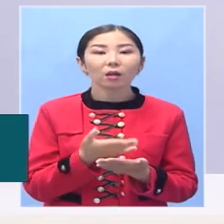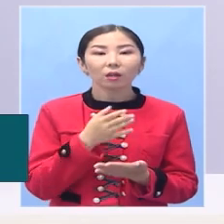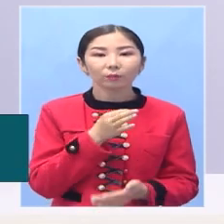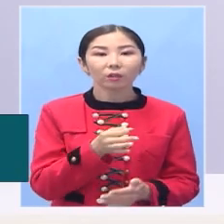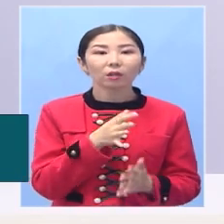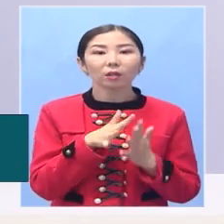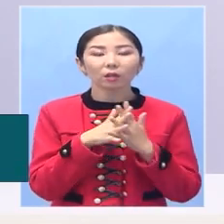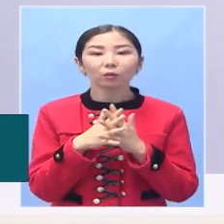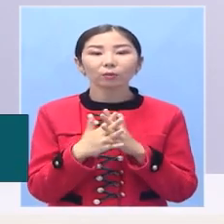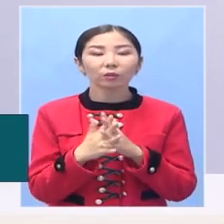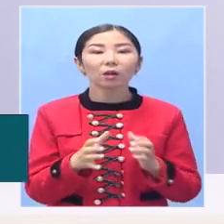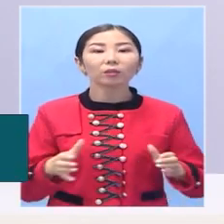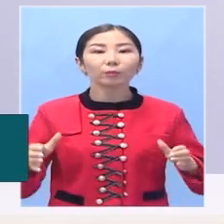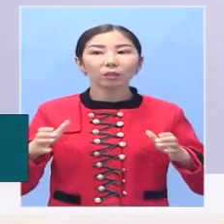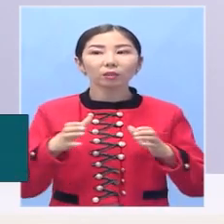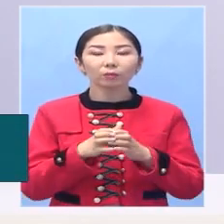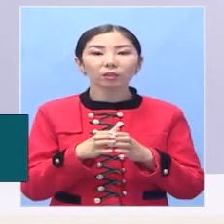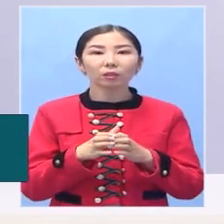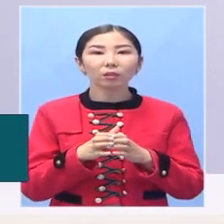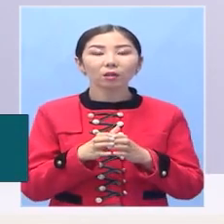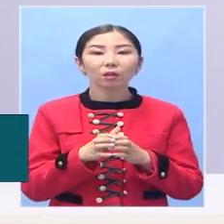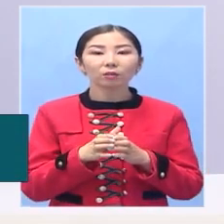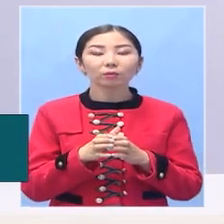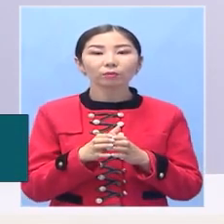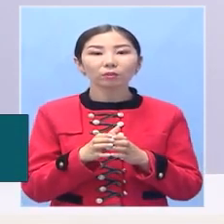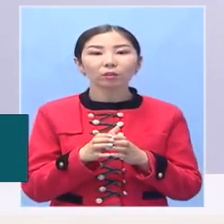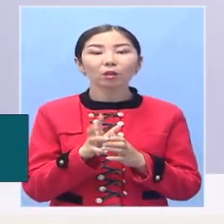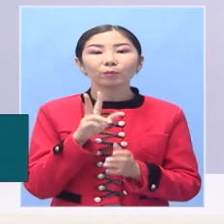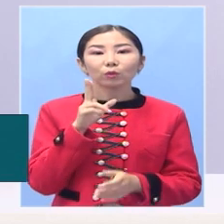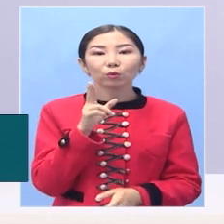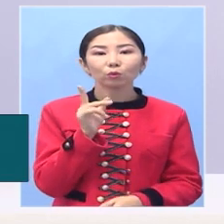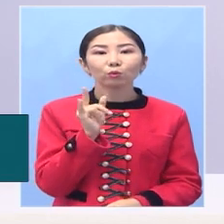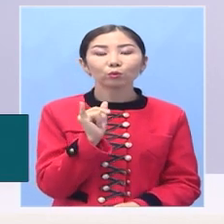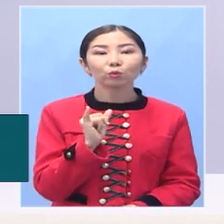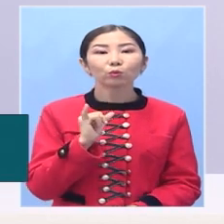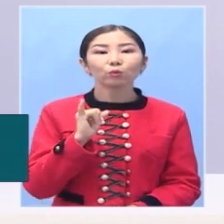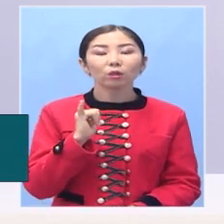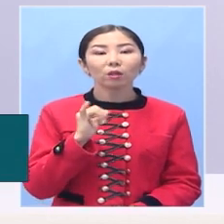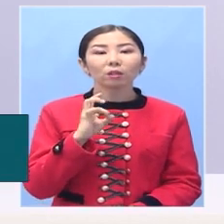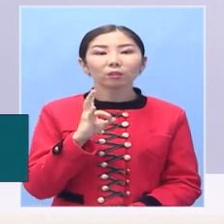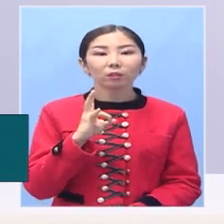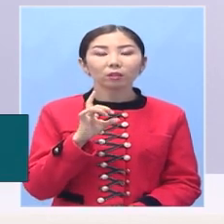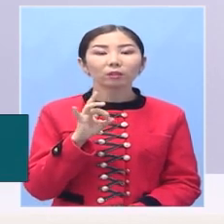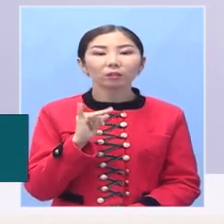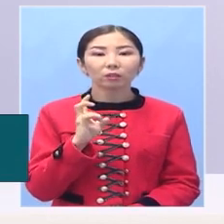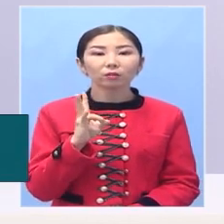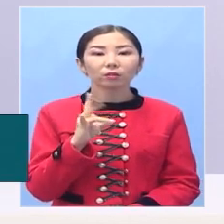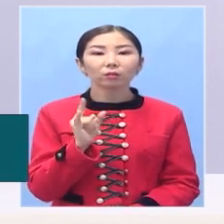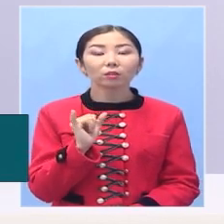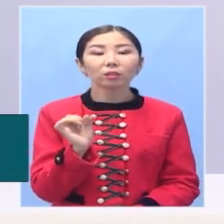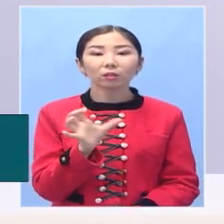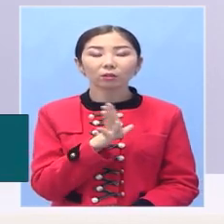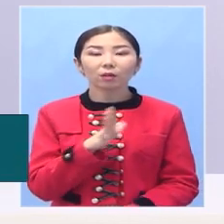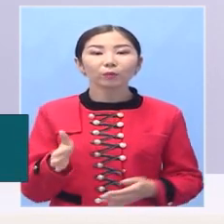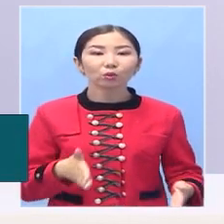Аудан-аудандарға бөліп, мысалы, біздерде көрені дейді. Вот сол жақтарда, мысалы,